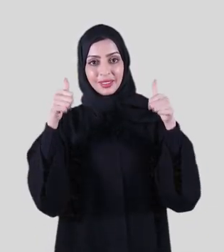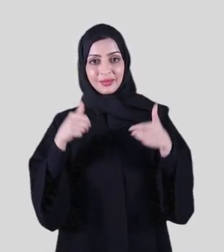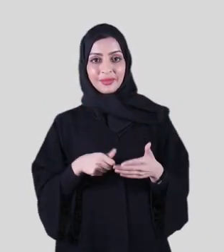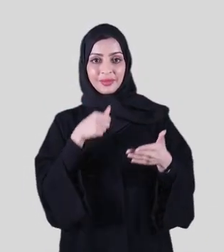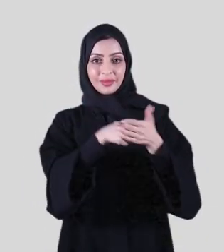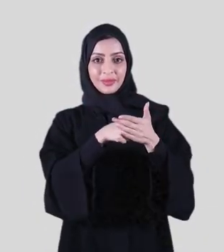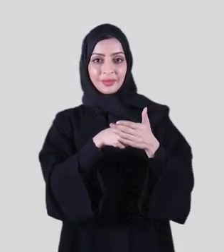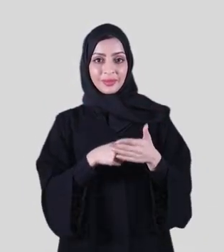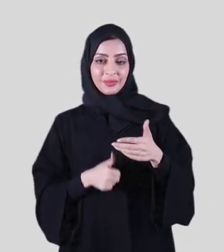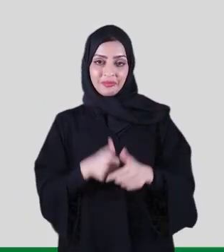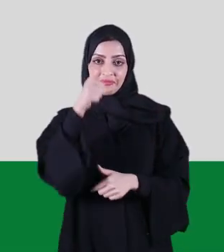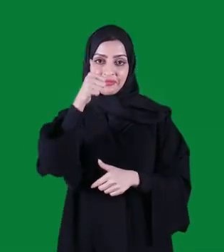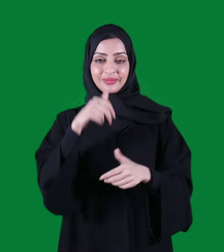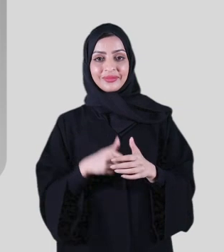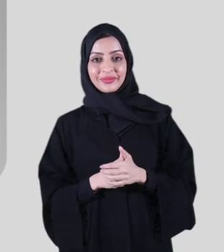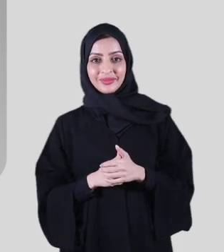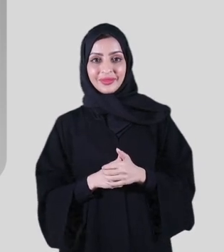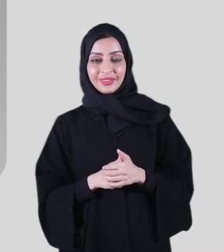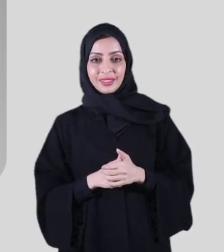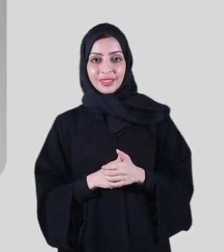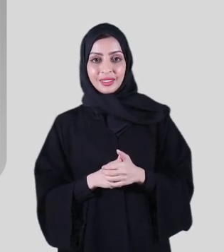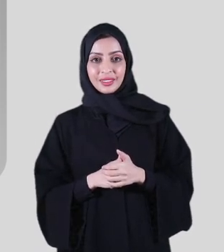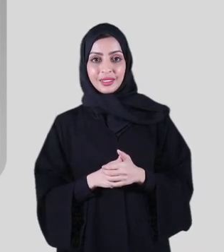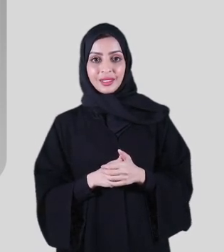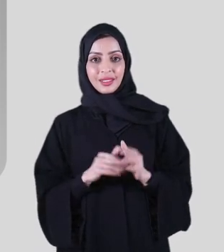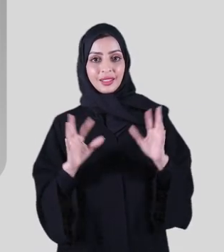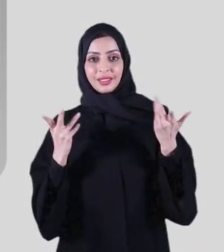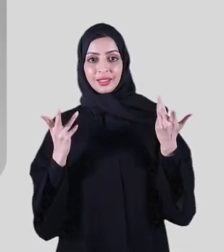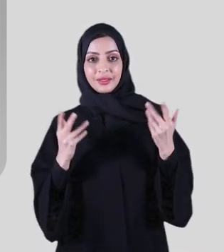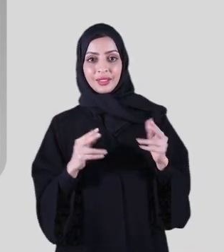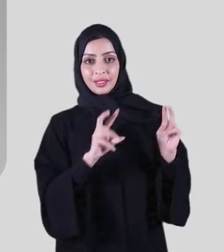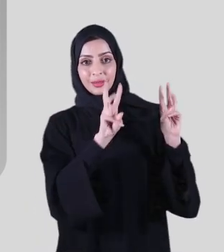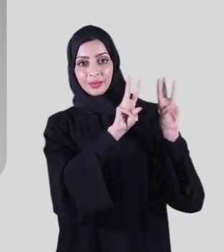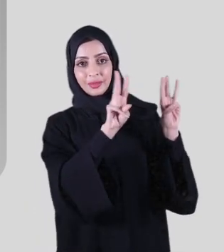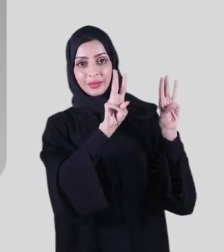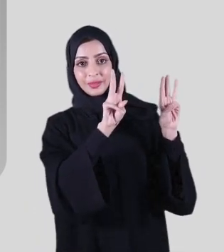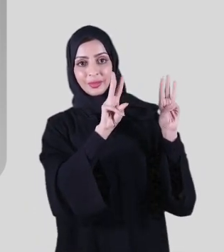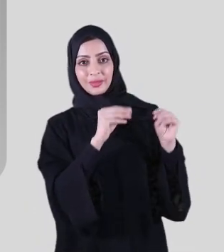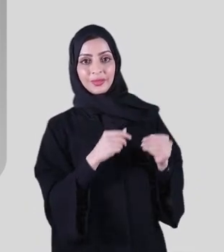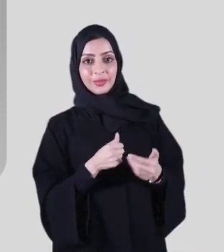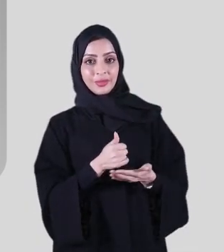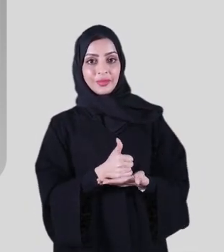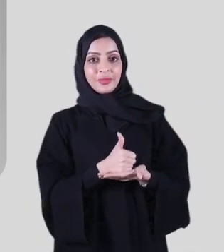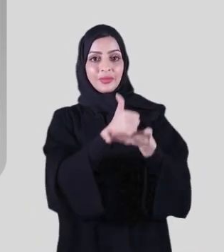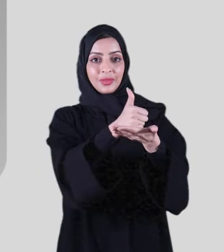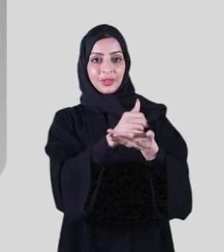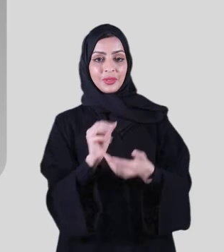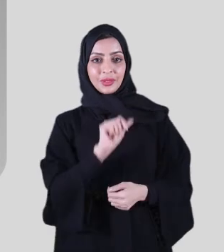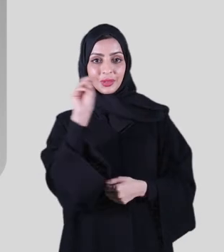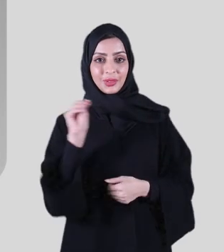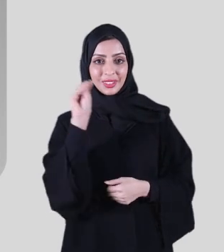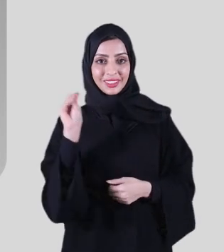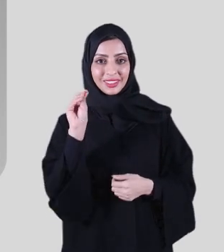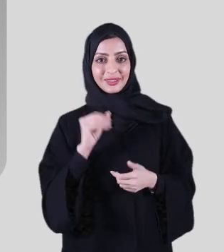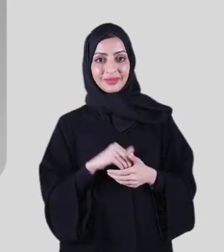تمت عملية الدفع بنجاح. يمكنك الوصول إلى جميع خدماتنا من خلال موقع